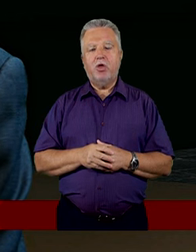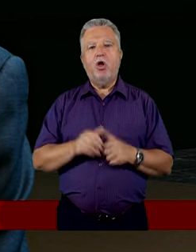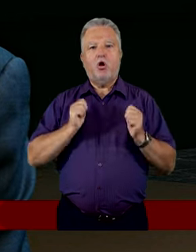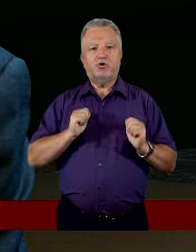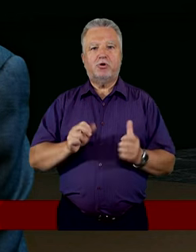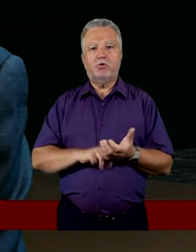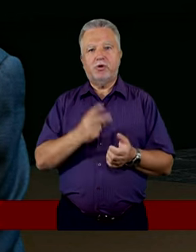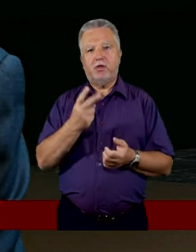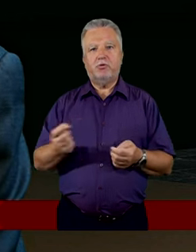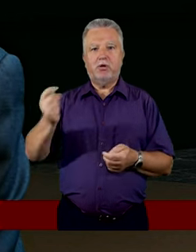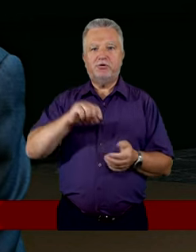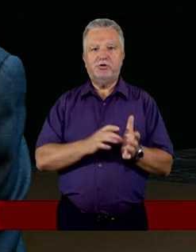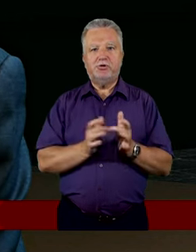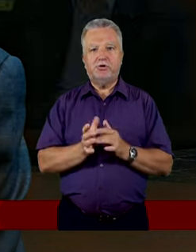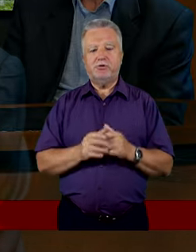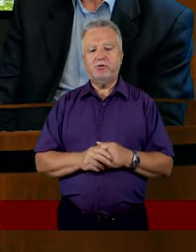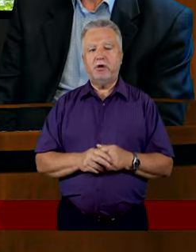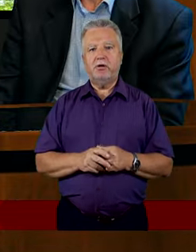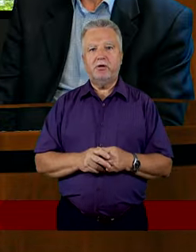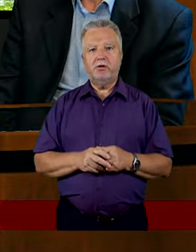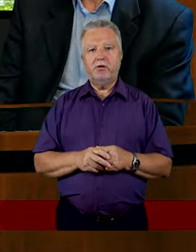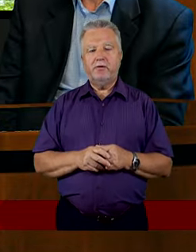oczekując na powtórne przyjście Pana Jezusa.